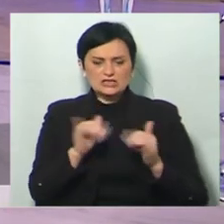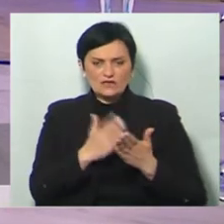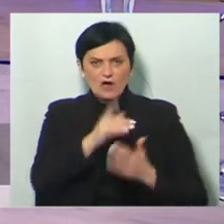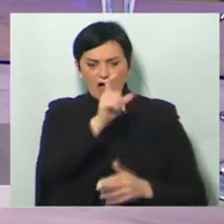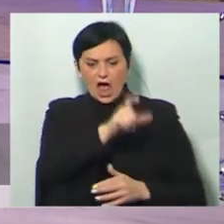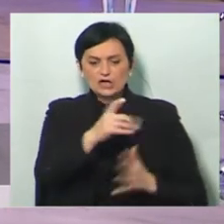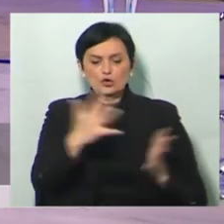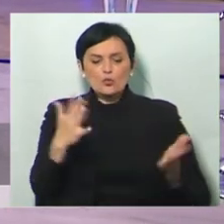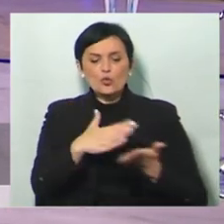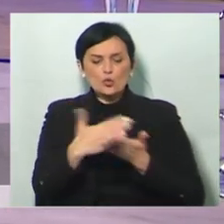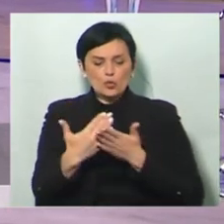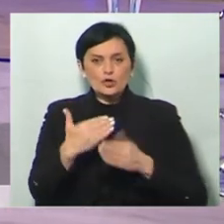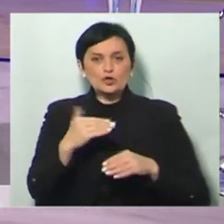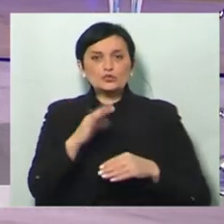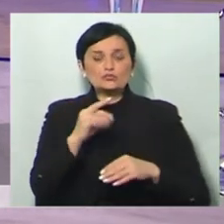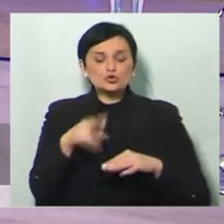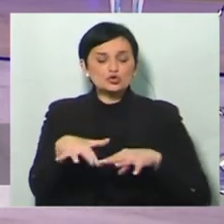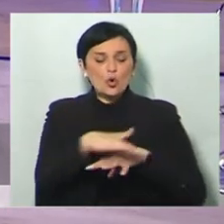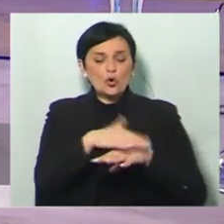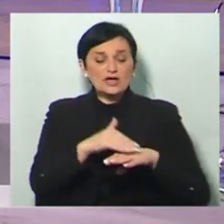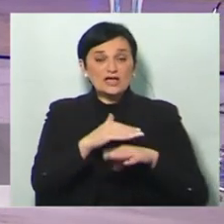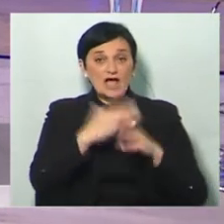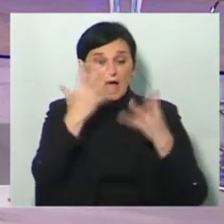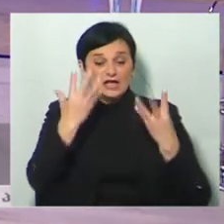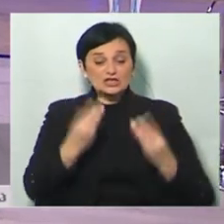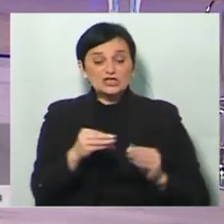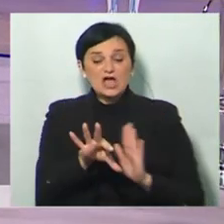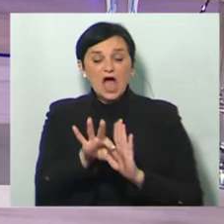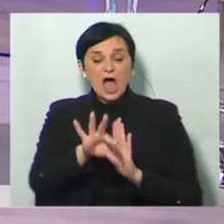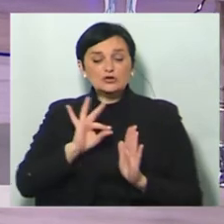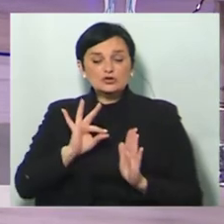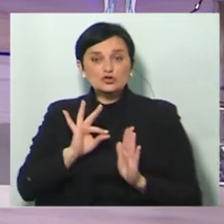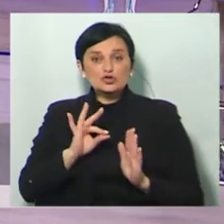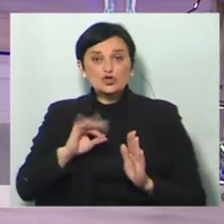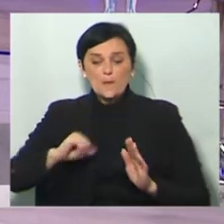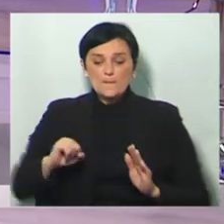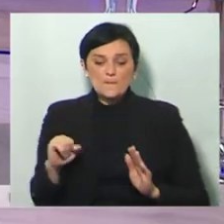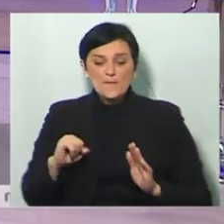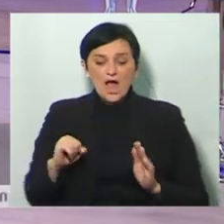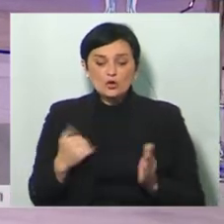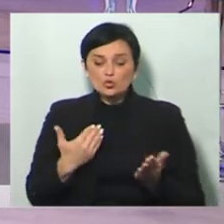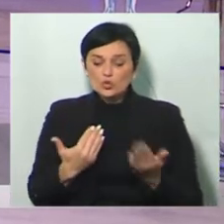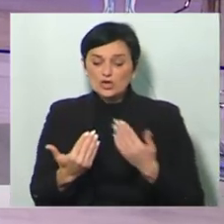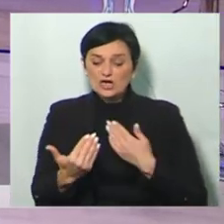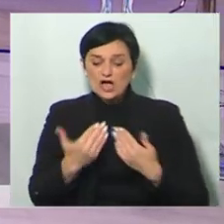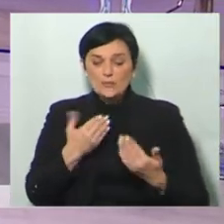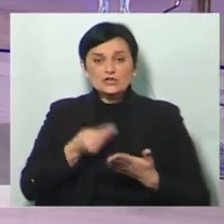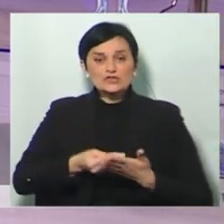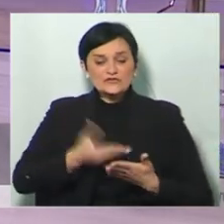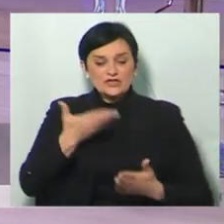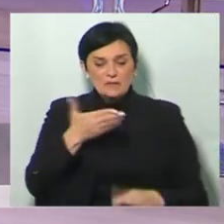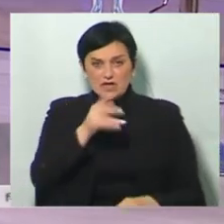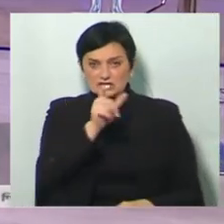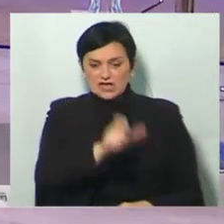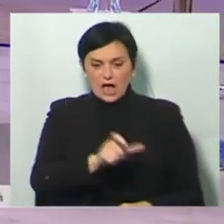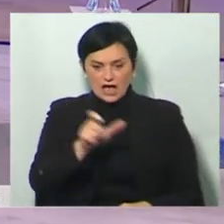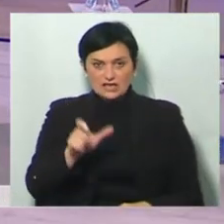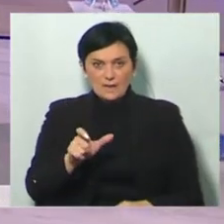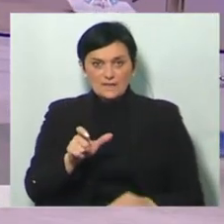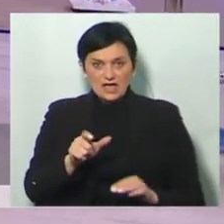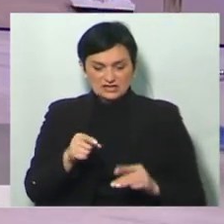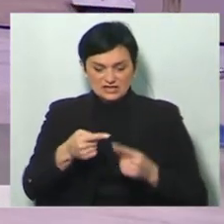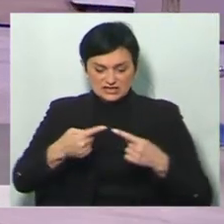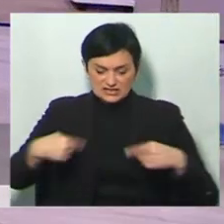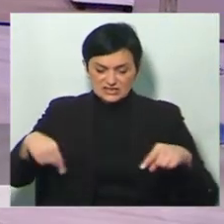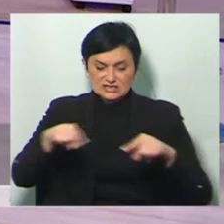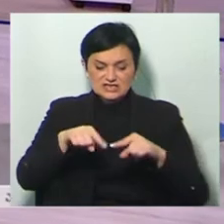უმრავლესობამ სოციალური კეთილდღეობისთვის აირჩია მის მიმართ მეგობრულად განწყობილი და მისთვის ძვირფასი ადამიანების წრე,